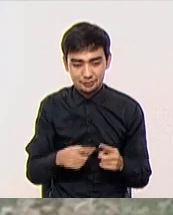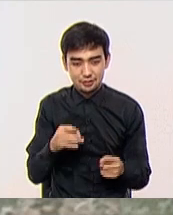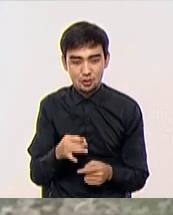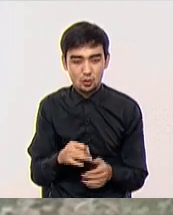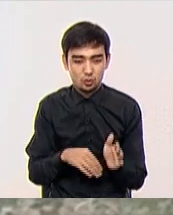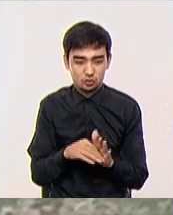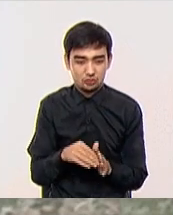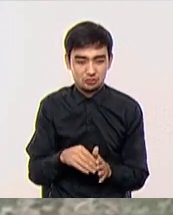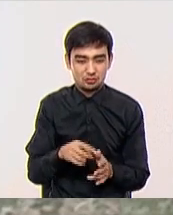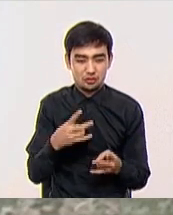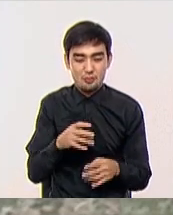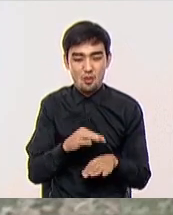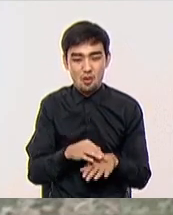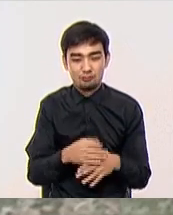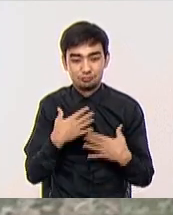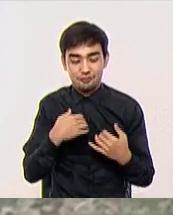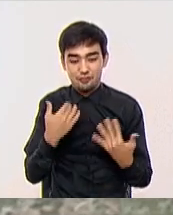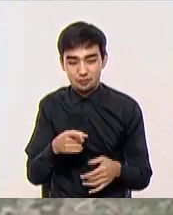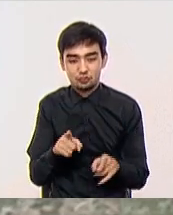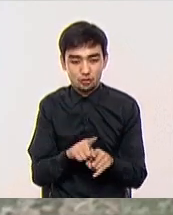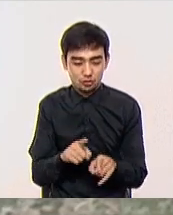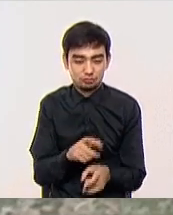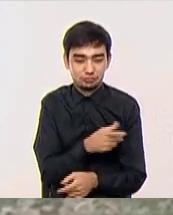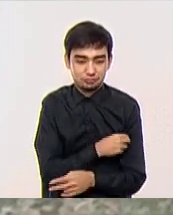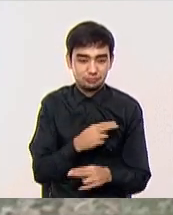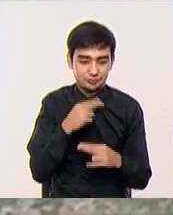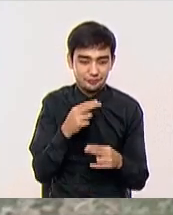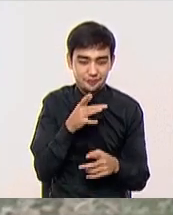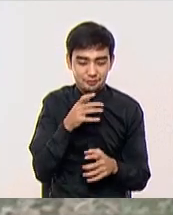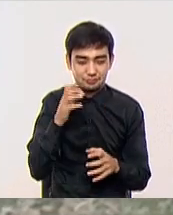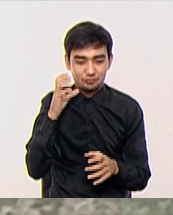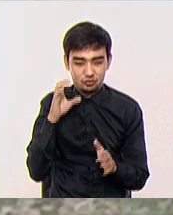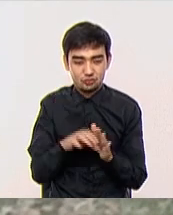лучше не рисковать, и даже переболевшим и привитым стоит соблюдать правила карантина.